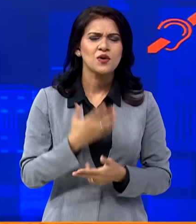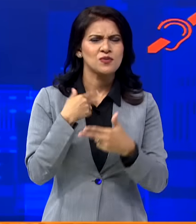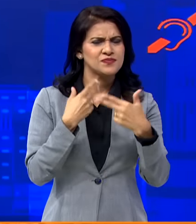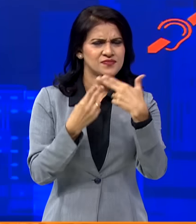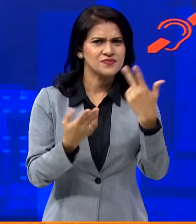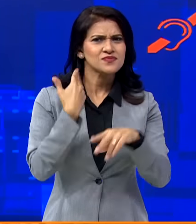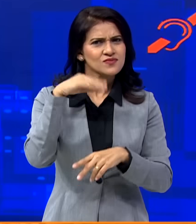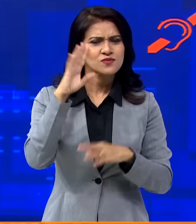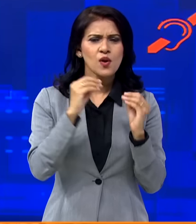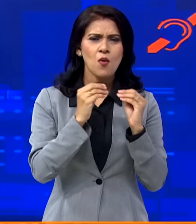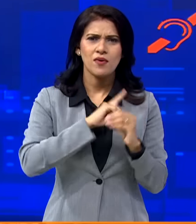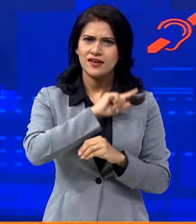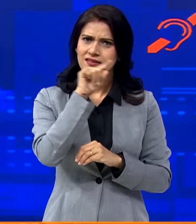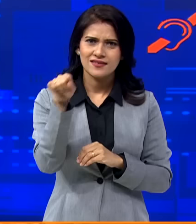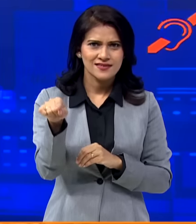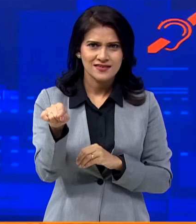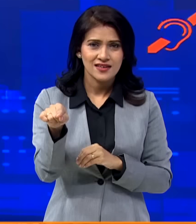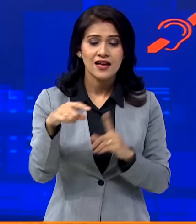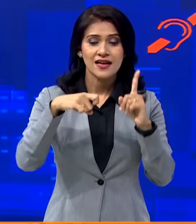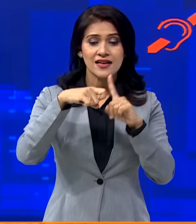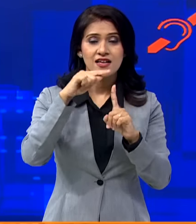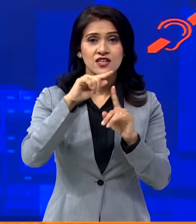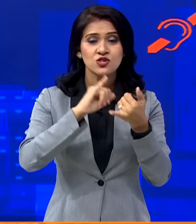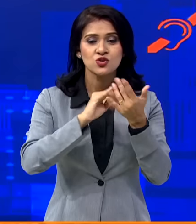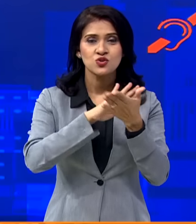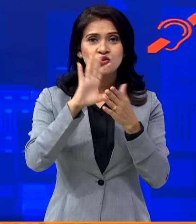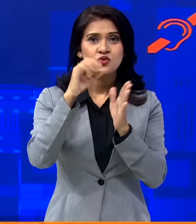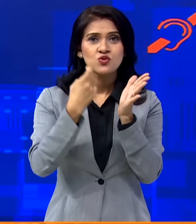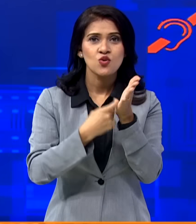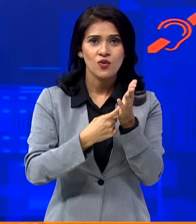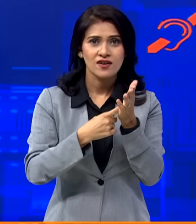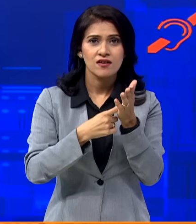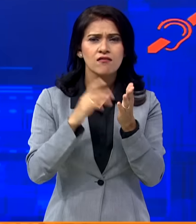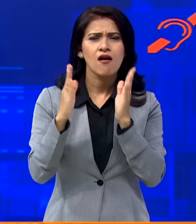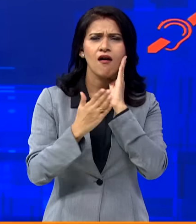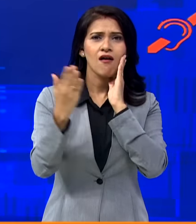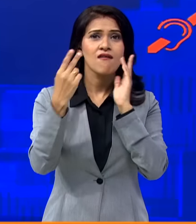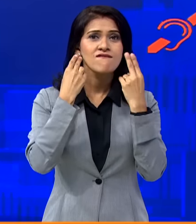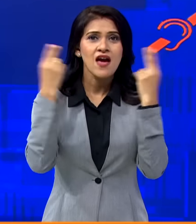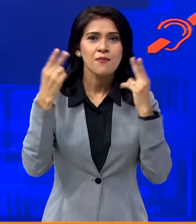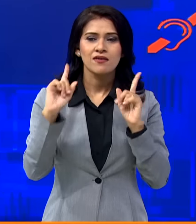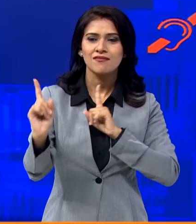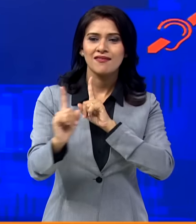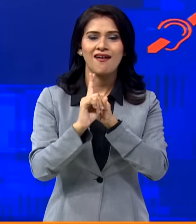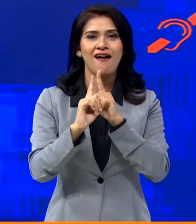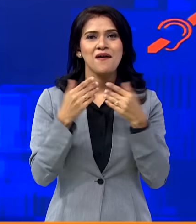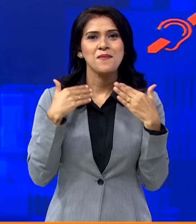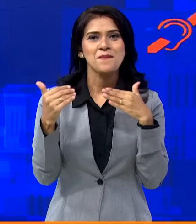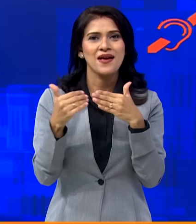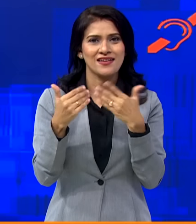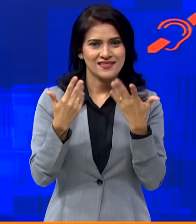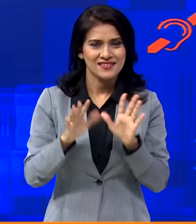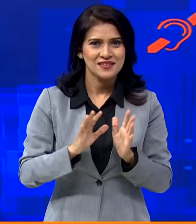गए तो किशोर कुमार जो बहुत बड़े गायक हैं उनसे मुलाकात